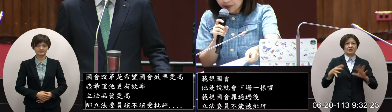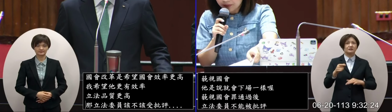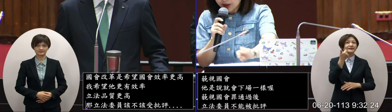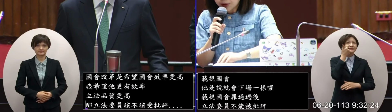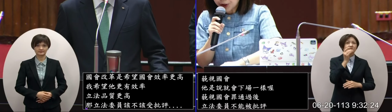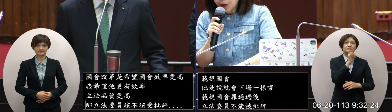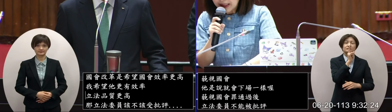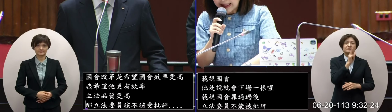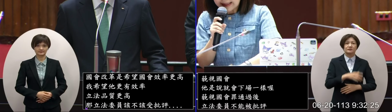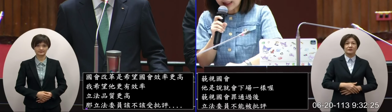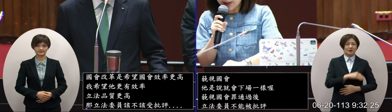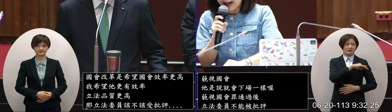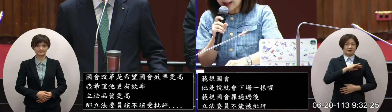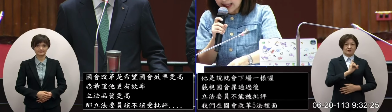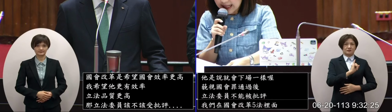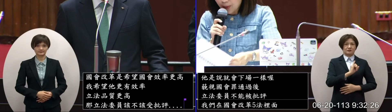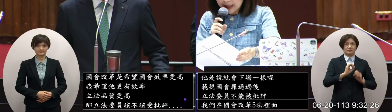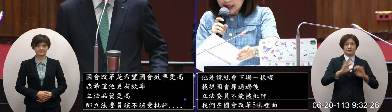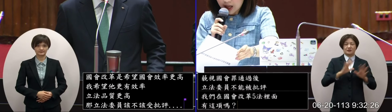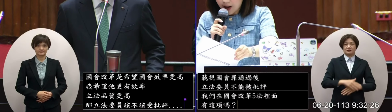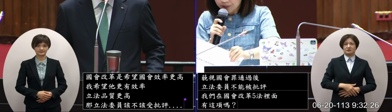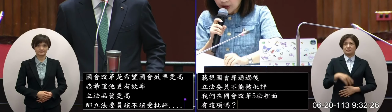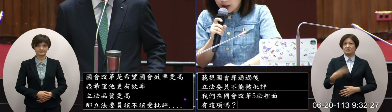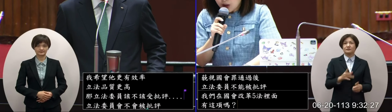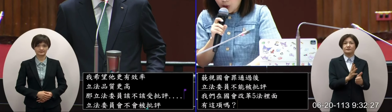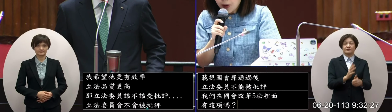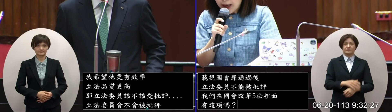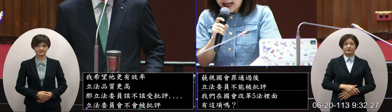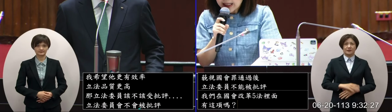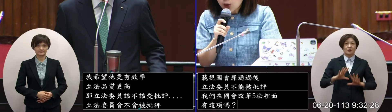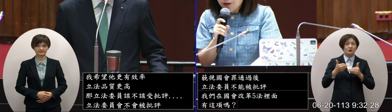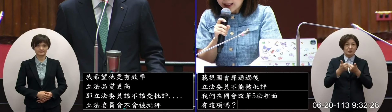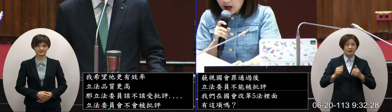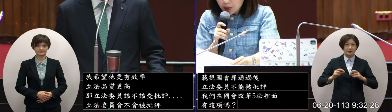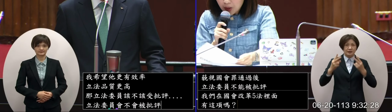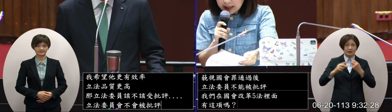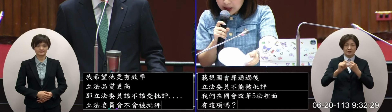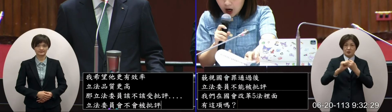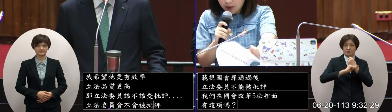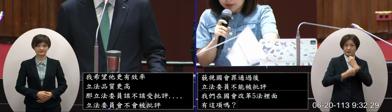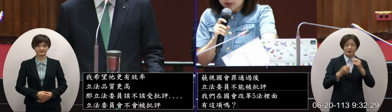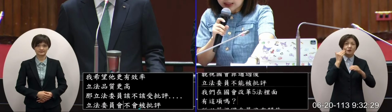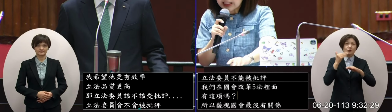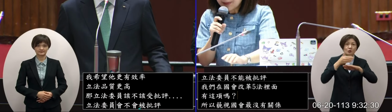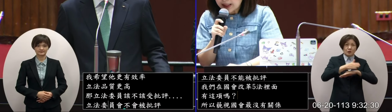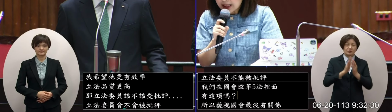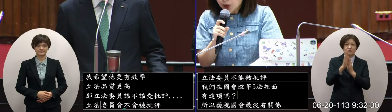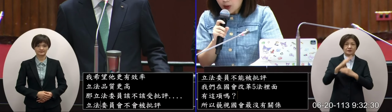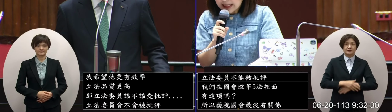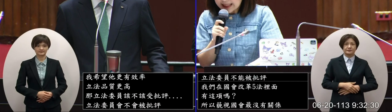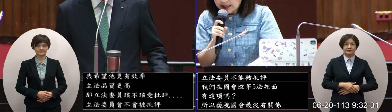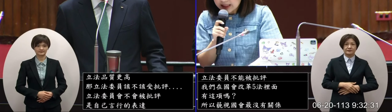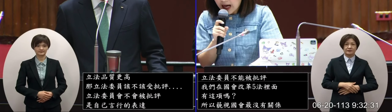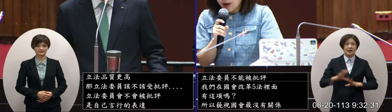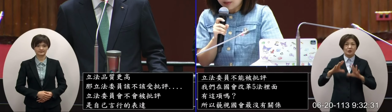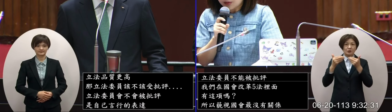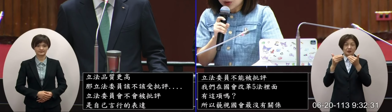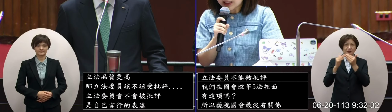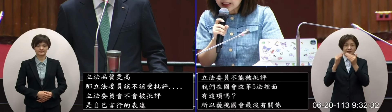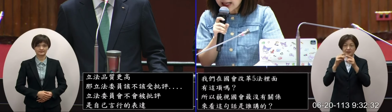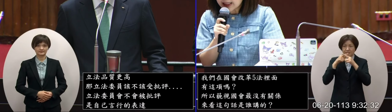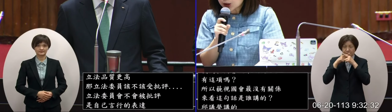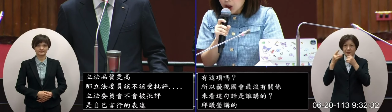讲的。邱毅莹讲的嘛。来，再问一个哦，国会改革无法通过以后，机敏的国家资